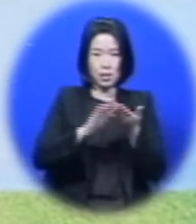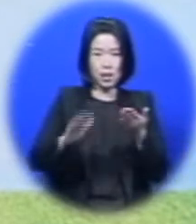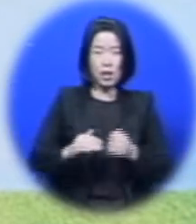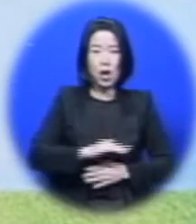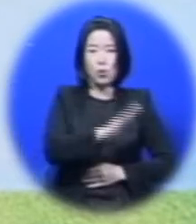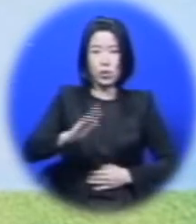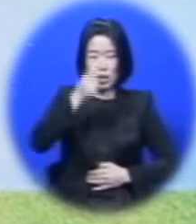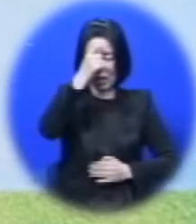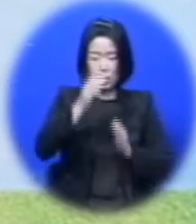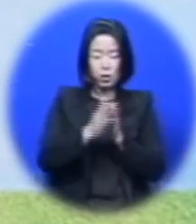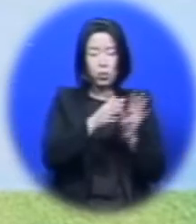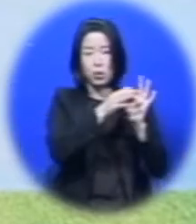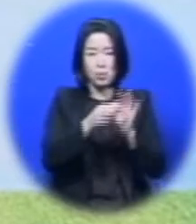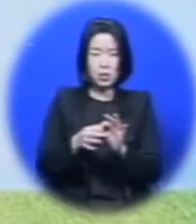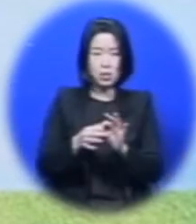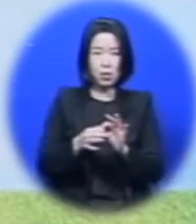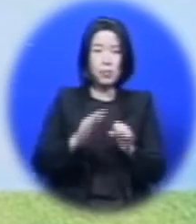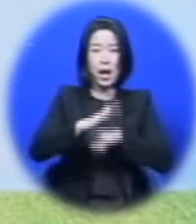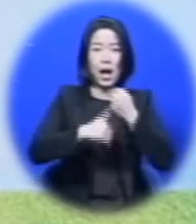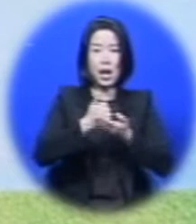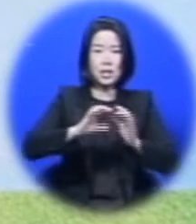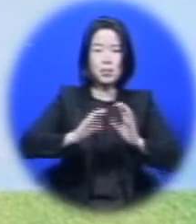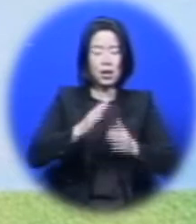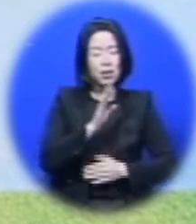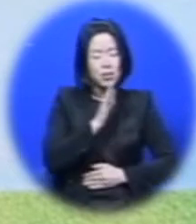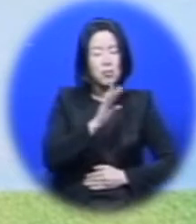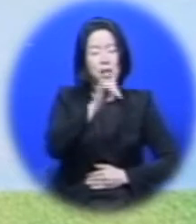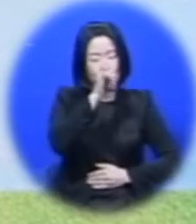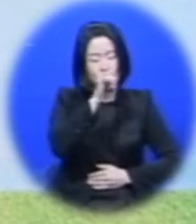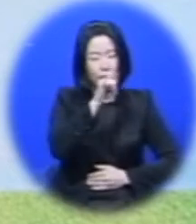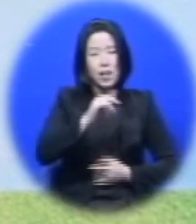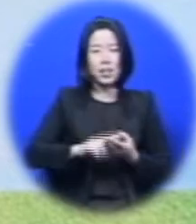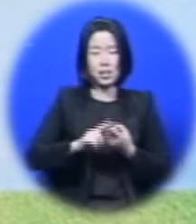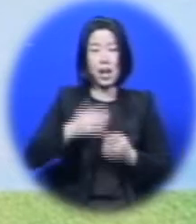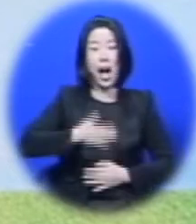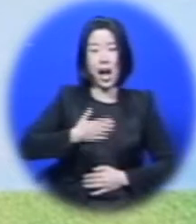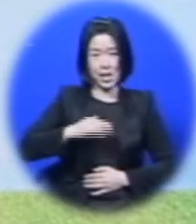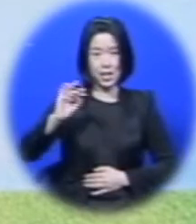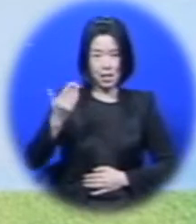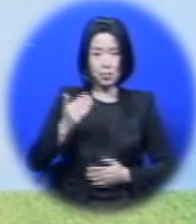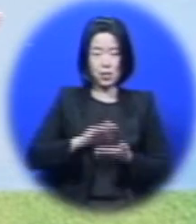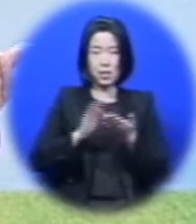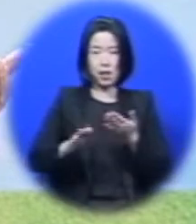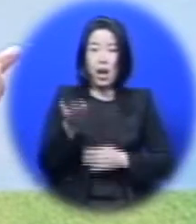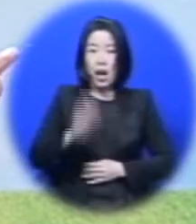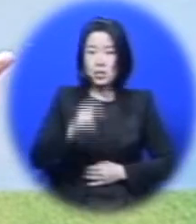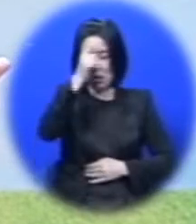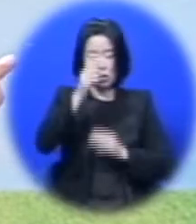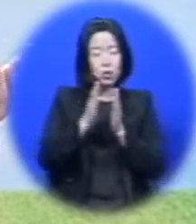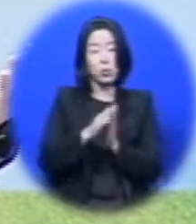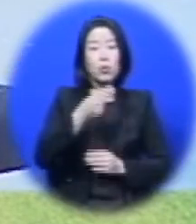우리가 기도하면서 하나님의 나라가 정말 있구나 하는 것을 알게도 됩니다. 기도하지